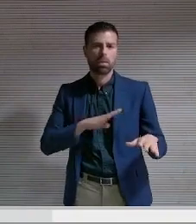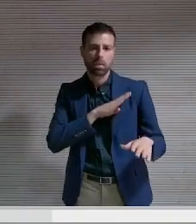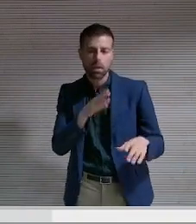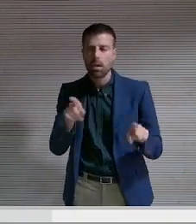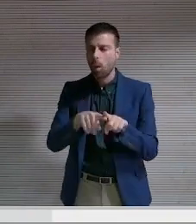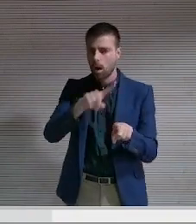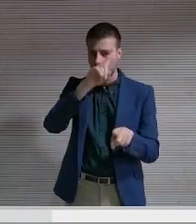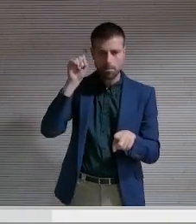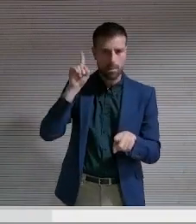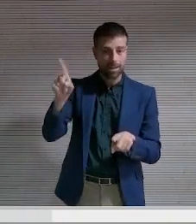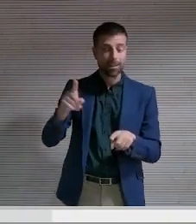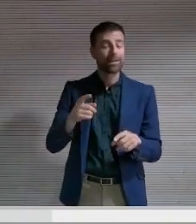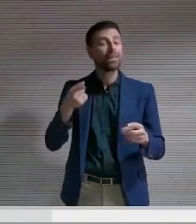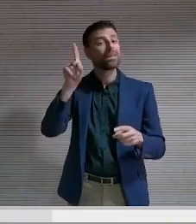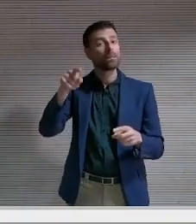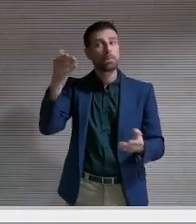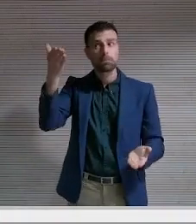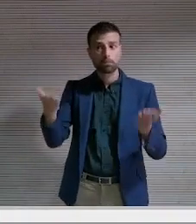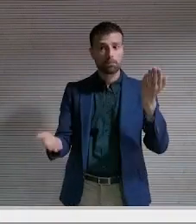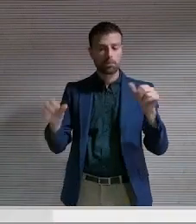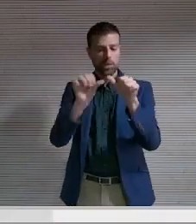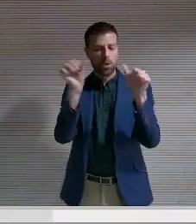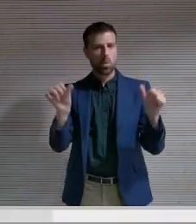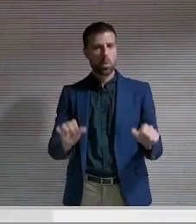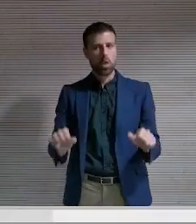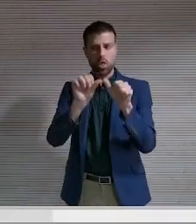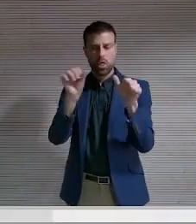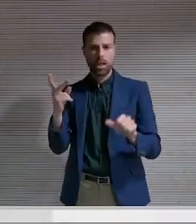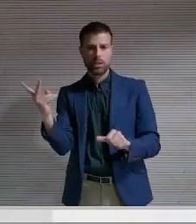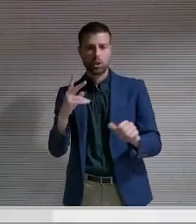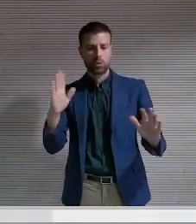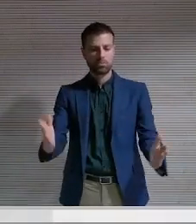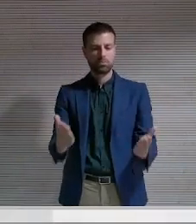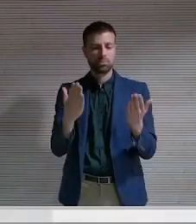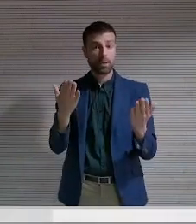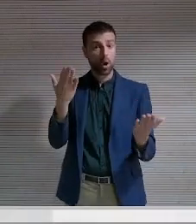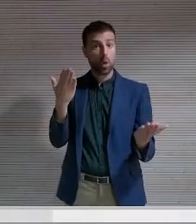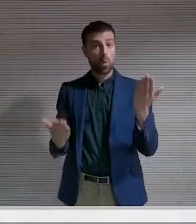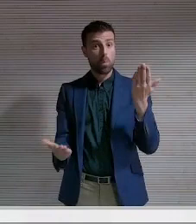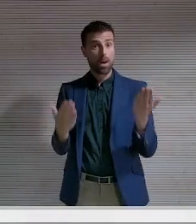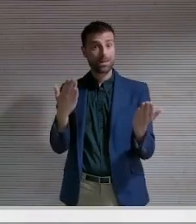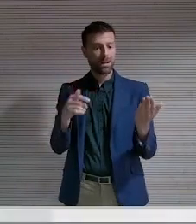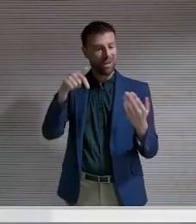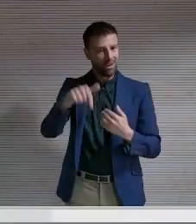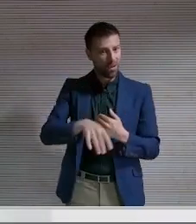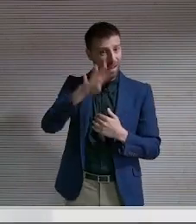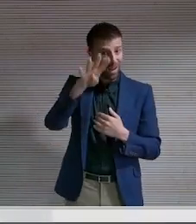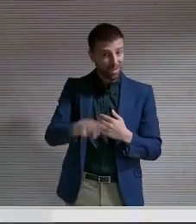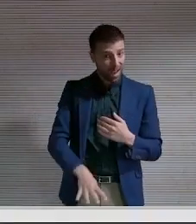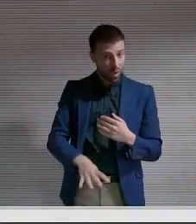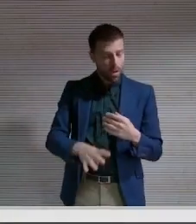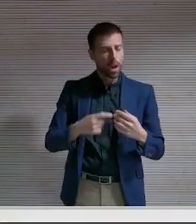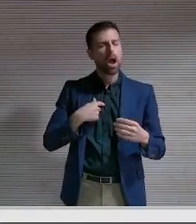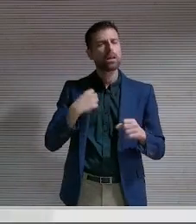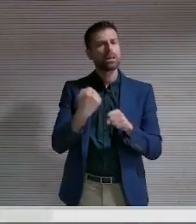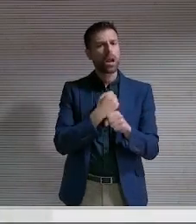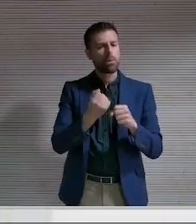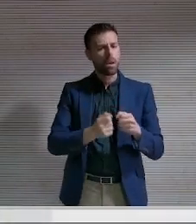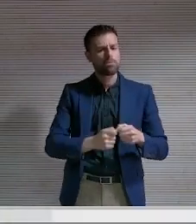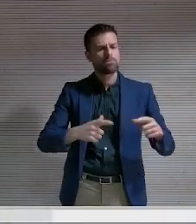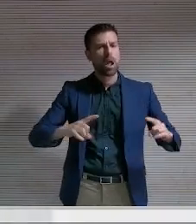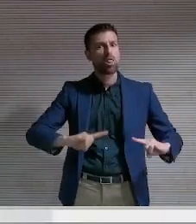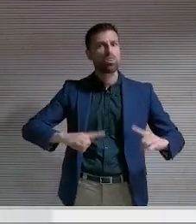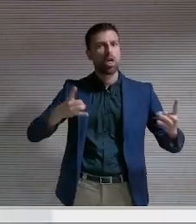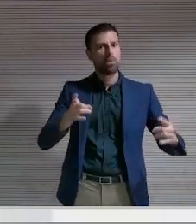Madrid. Ens serveix per contrastar els dos models i si contrastem els dos models, avui podem dir que Catalunya genera el doble d'ocupació